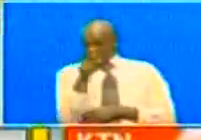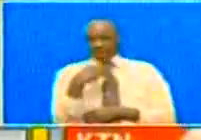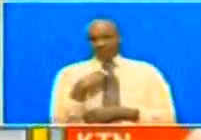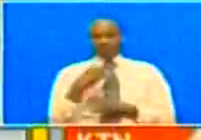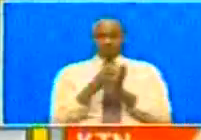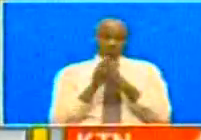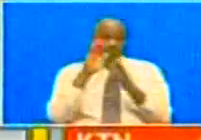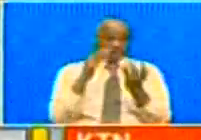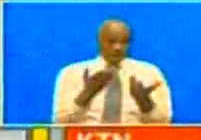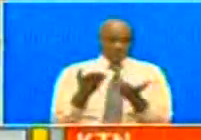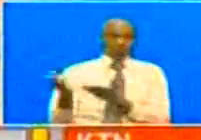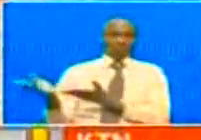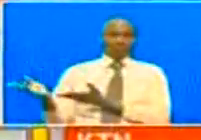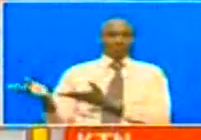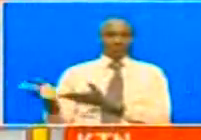zaidi.